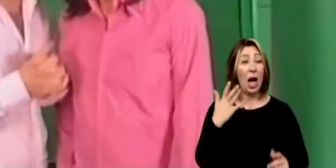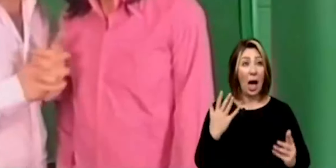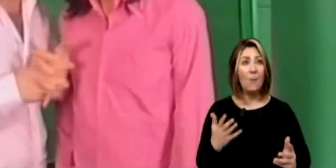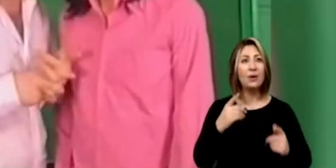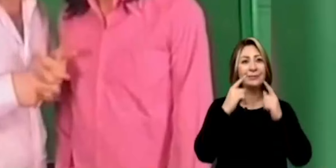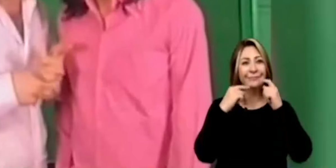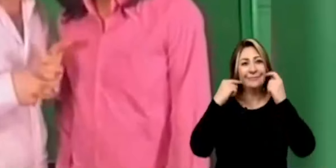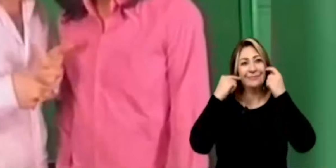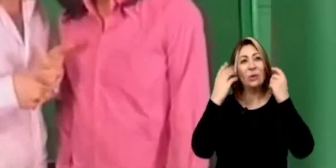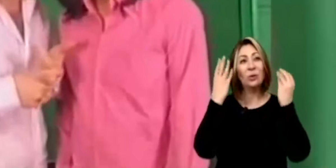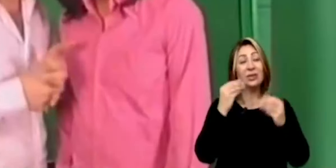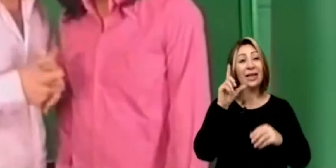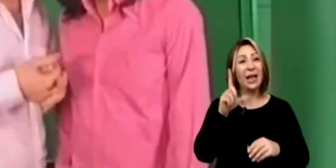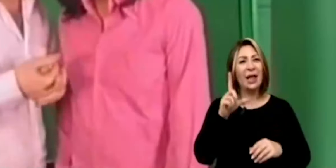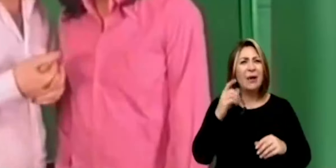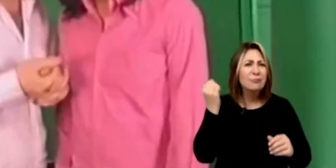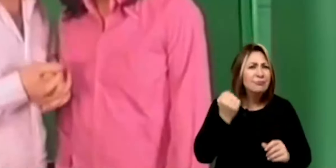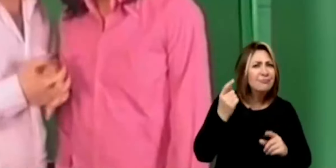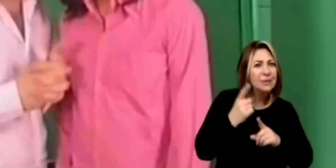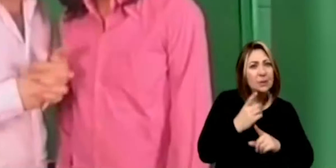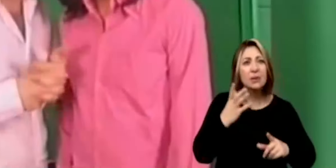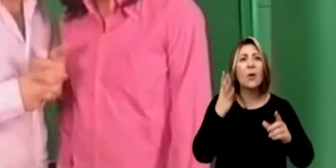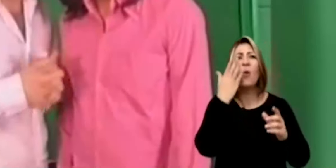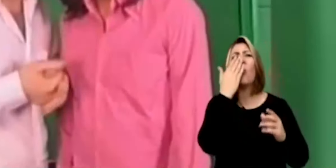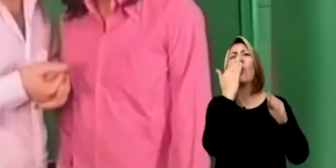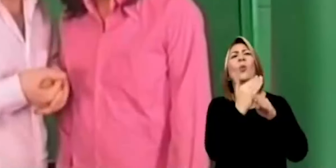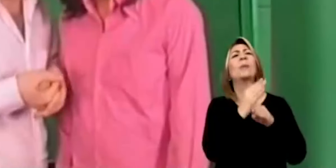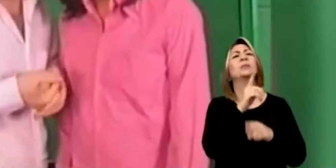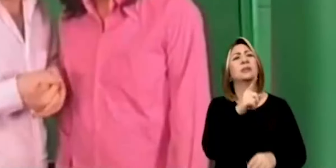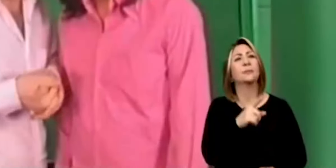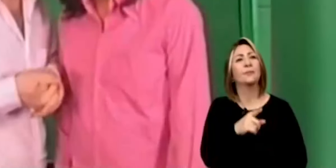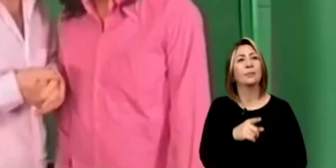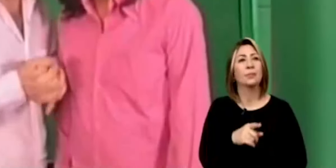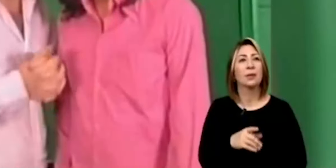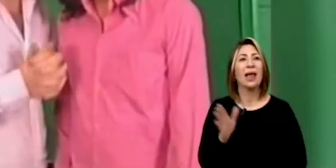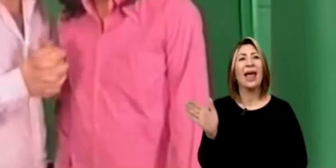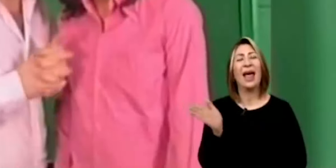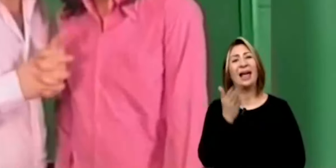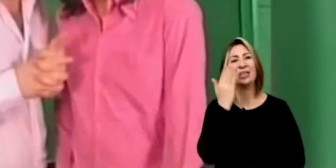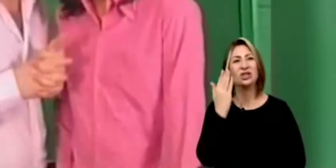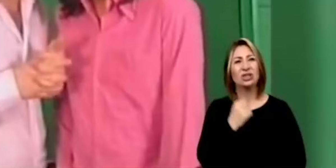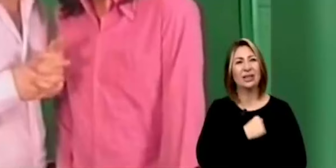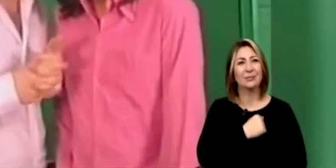güler yüzlülüğünden olsa gerek psikopatlığı pek konduramamıştık. Hadi canım. Hadi canım.